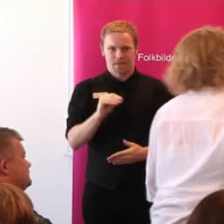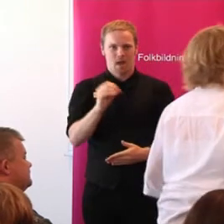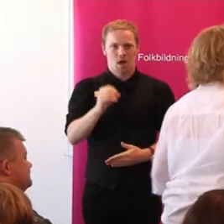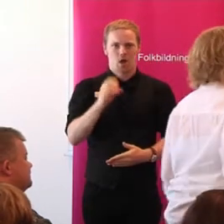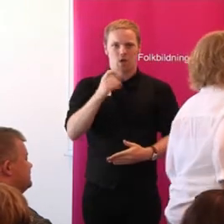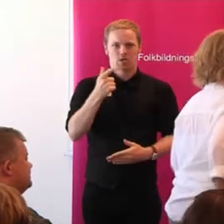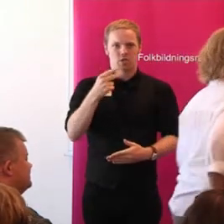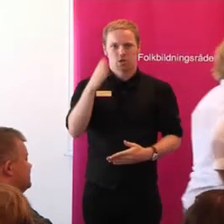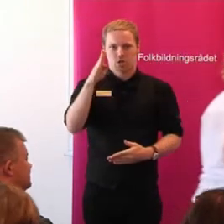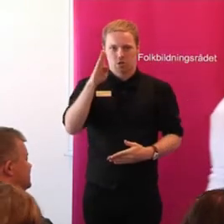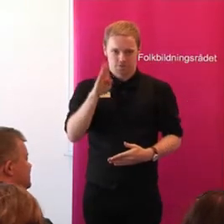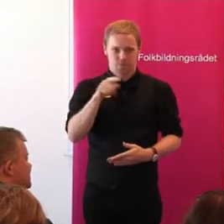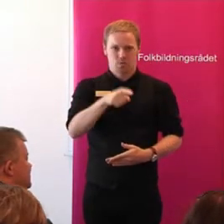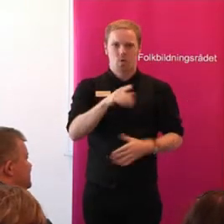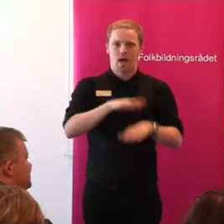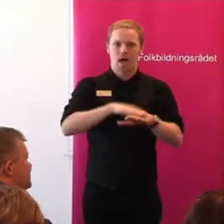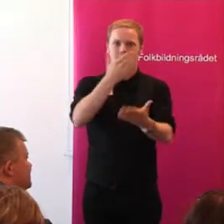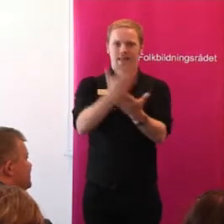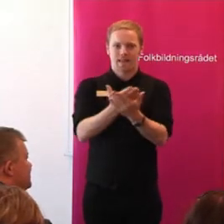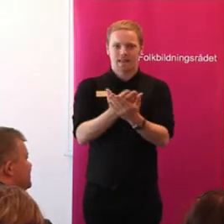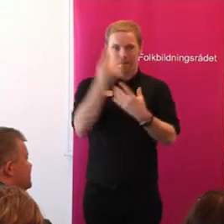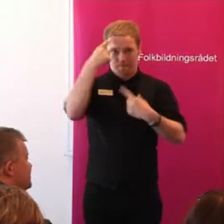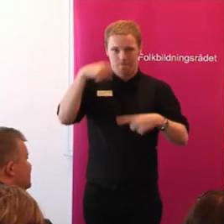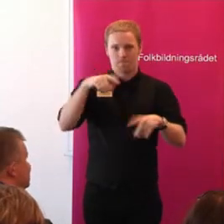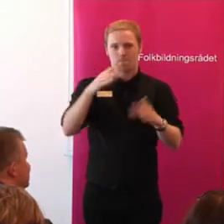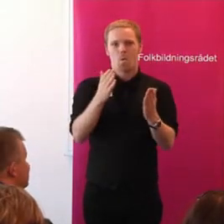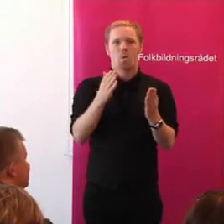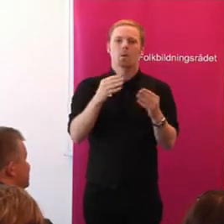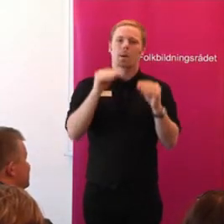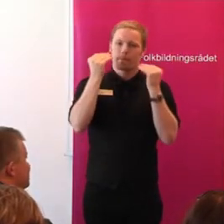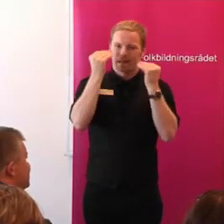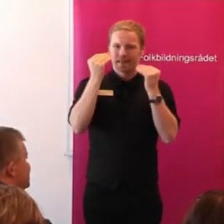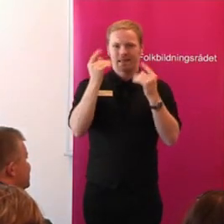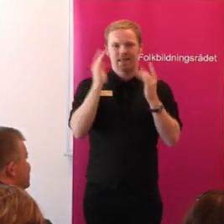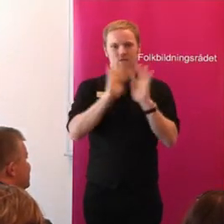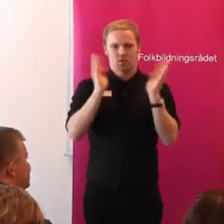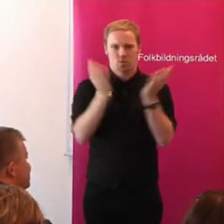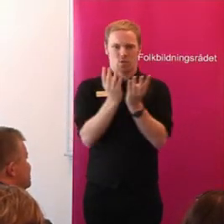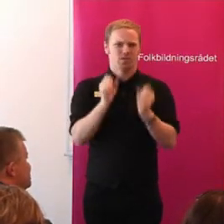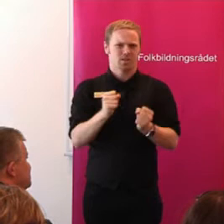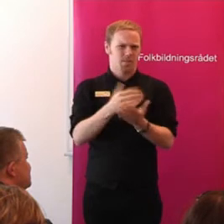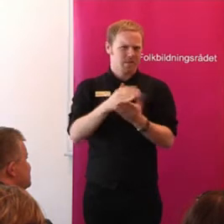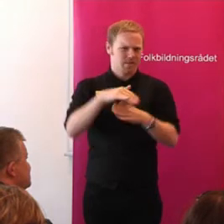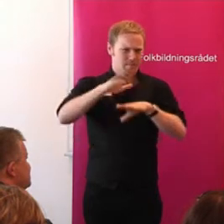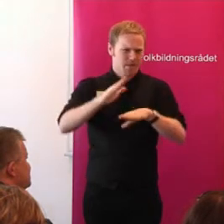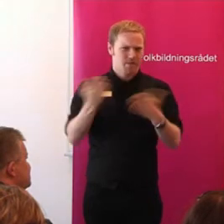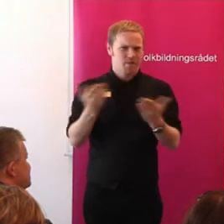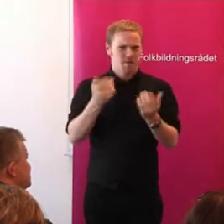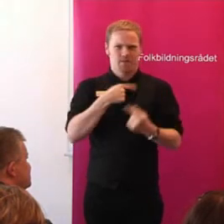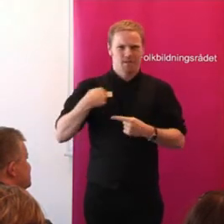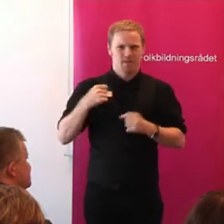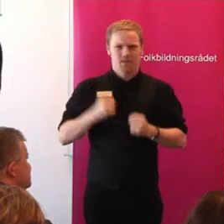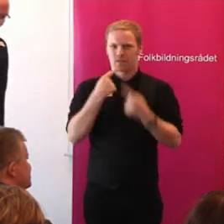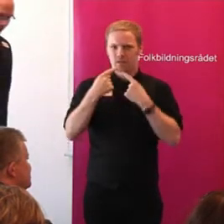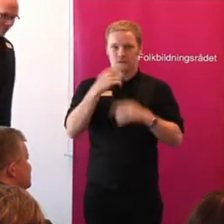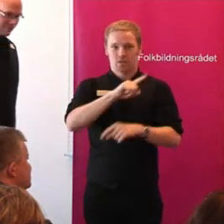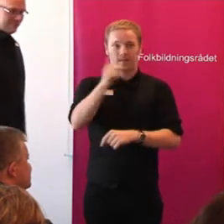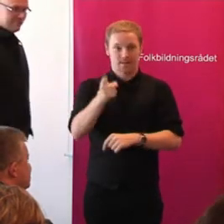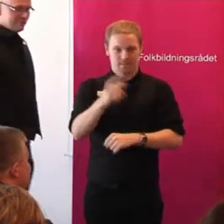som är handläggare på Folkbildningsrådet som ska prata lite ytterligare om det här som vi sen ska diskutera. Du får berätta mer. Varsågod. Tack så